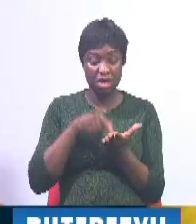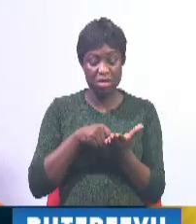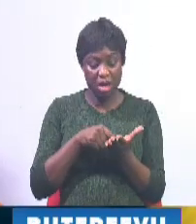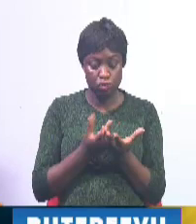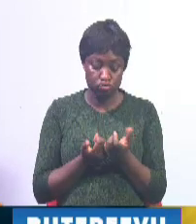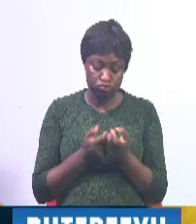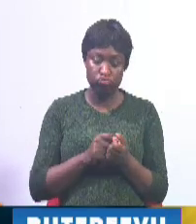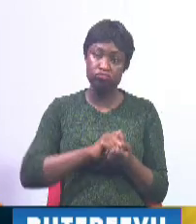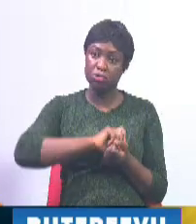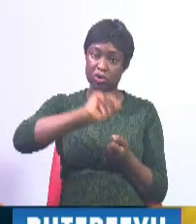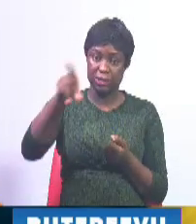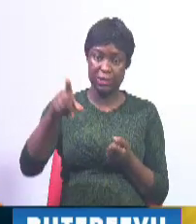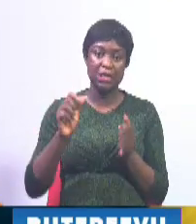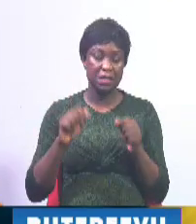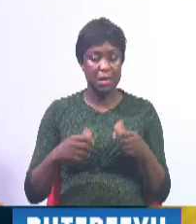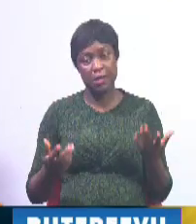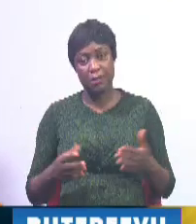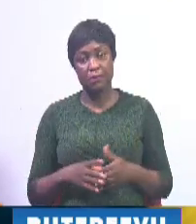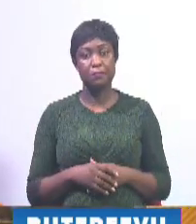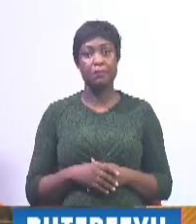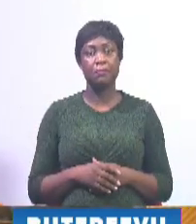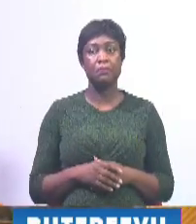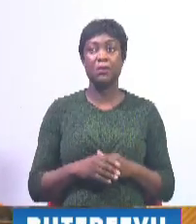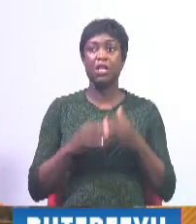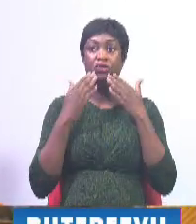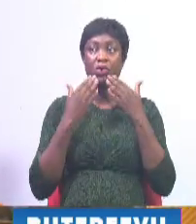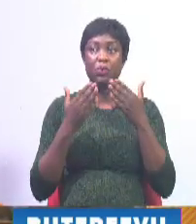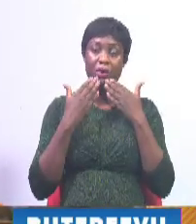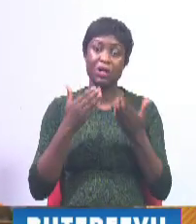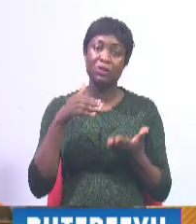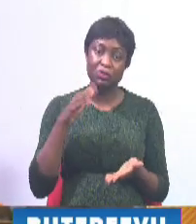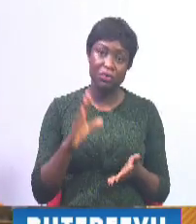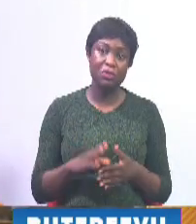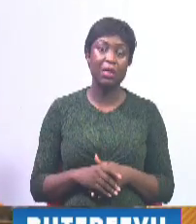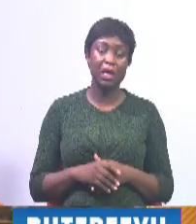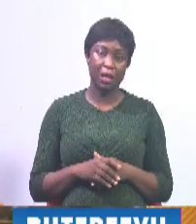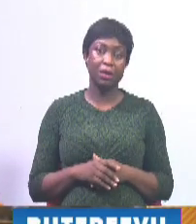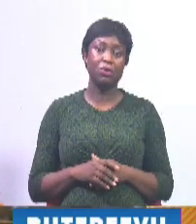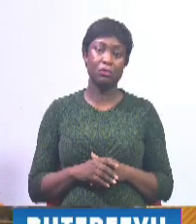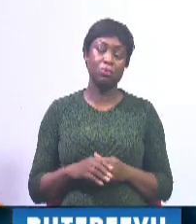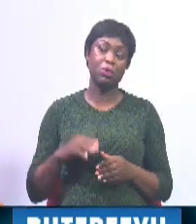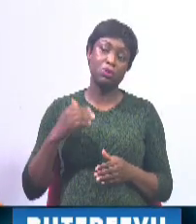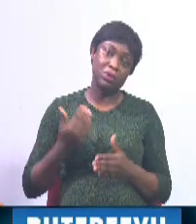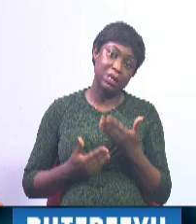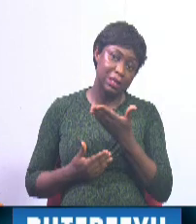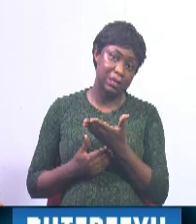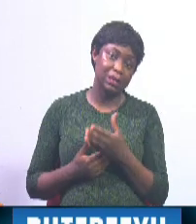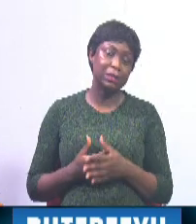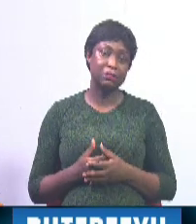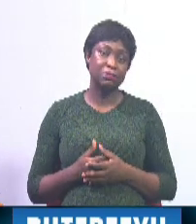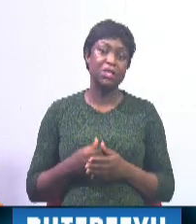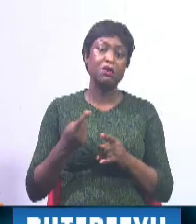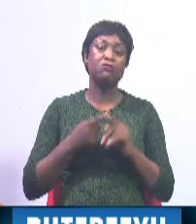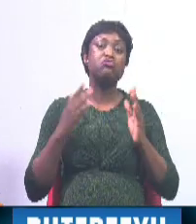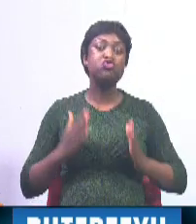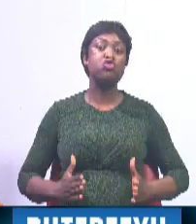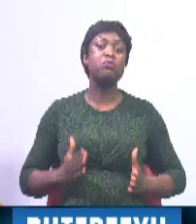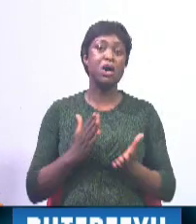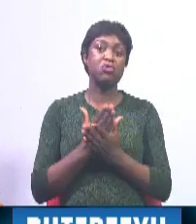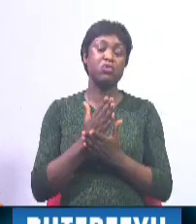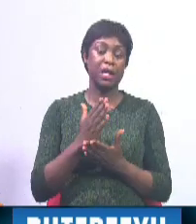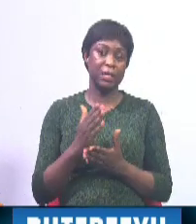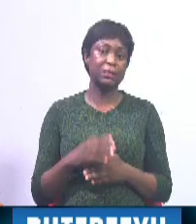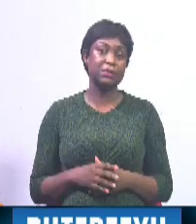egyo egy'enjawulo. Weewaawo, tweyanze nnyo, tweyanze ege mukyala Nasuwa Esther ava mu kitongole kya Uganda Human Rights.